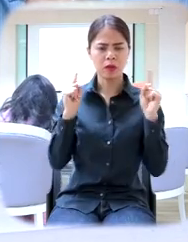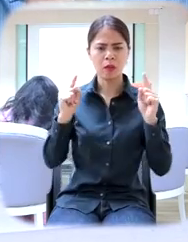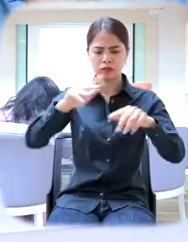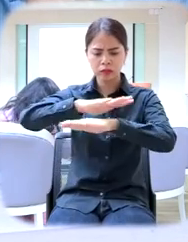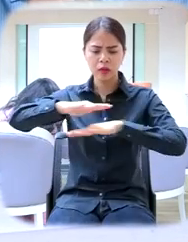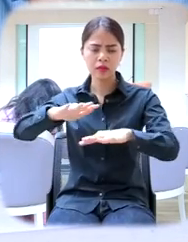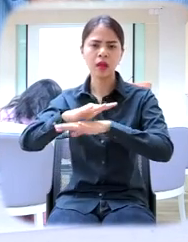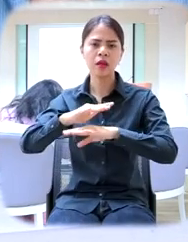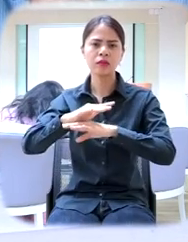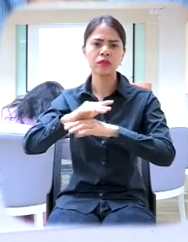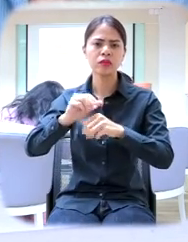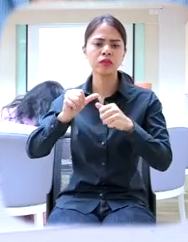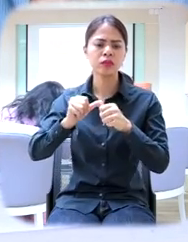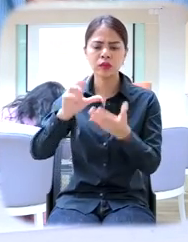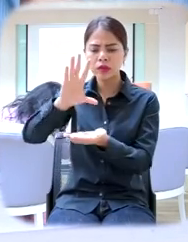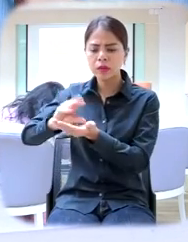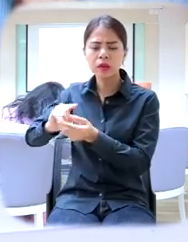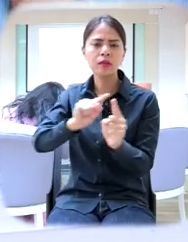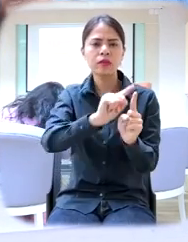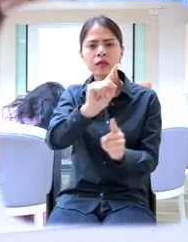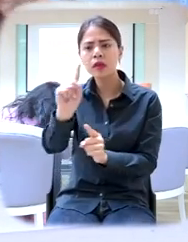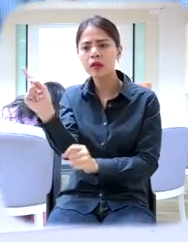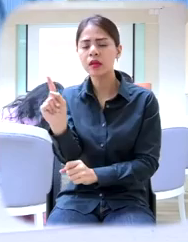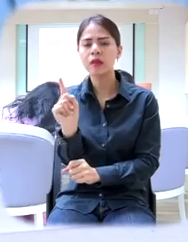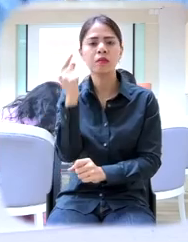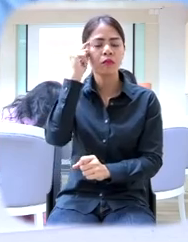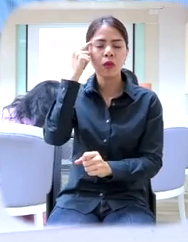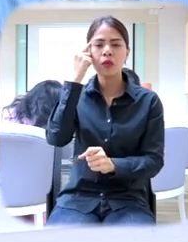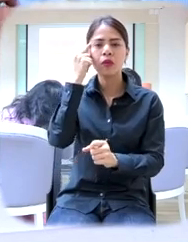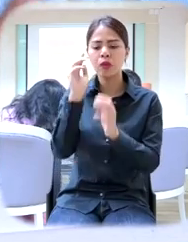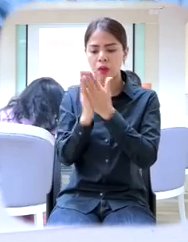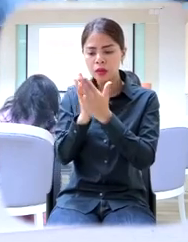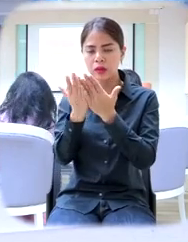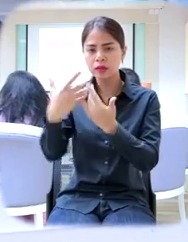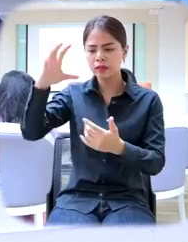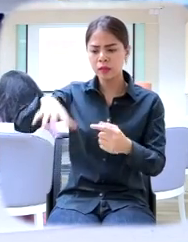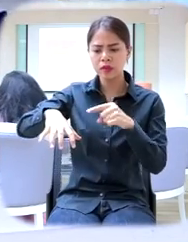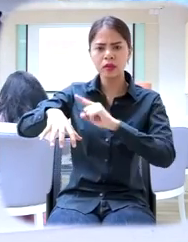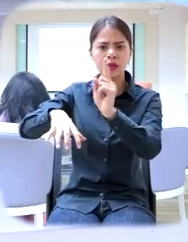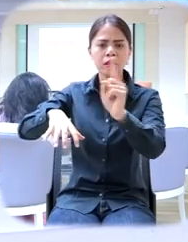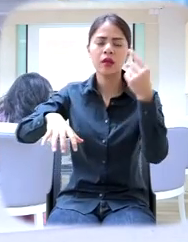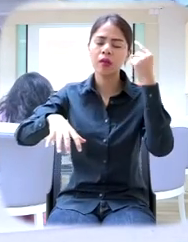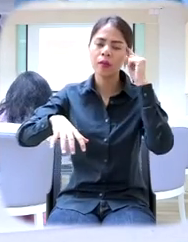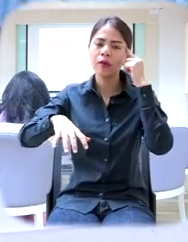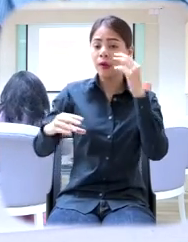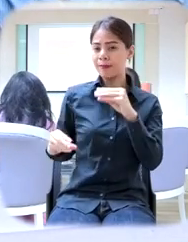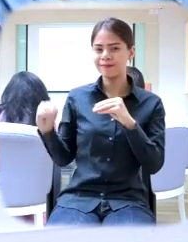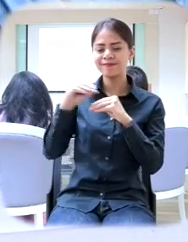และห้องสมุดที่ท่านพระเถระใช้เนี่ยคือที่ไหนจริงๆ คือเกิดขออธิบายเพิ่มเติมตรงนี้นึงก็